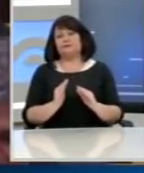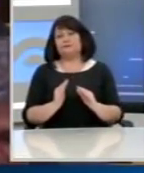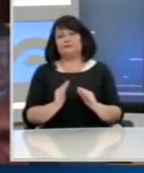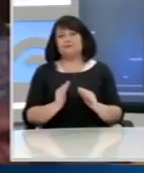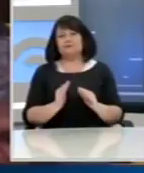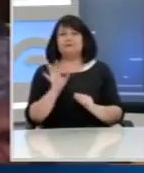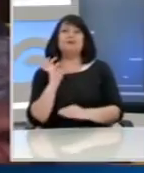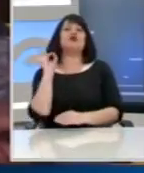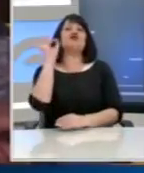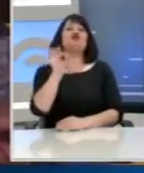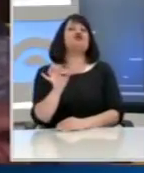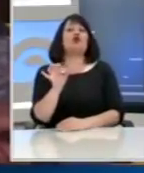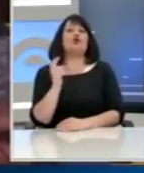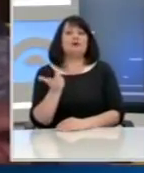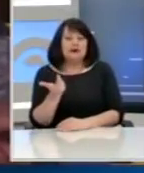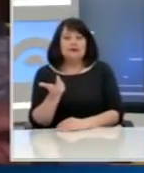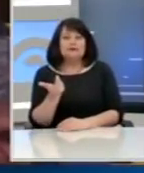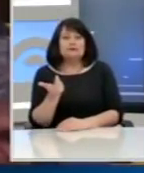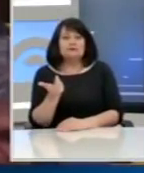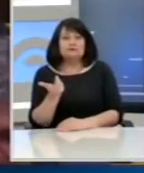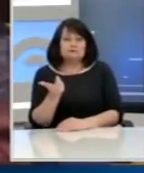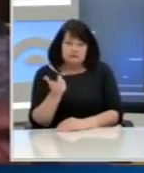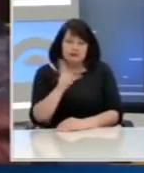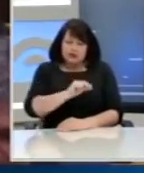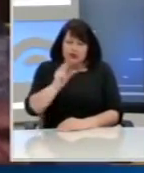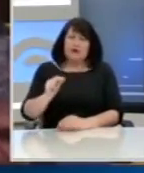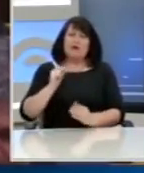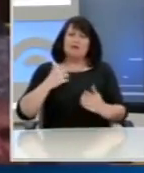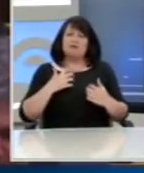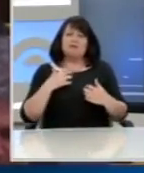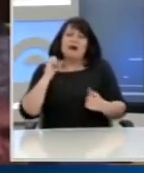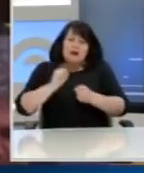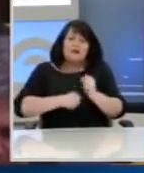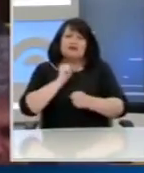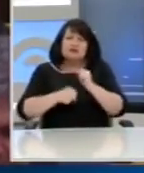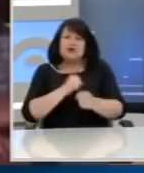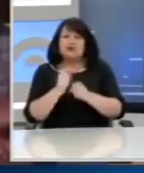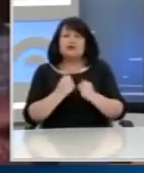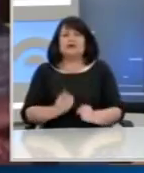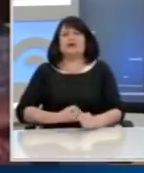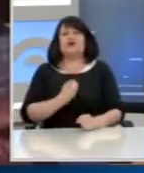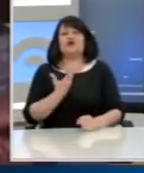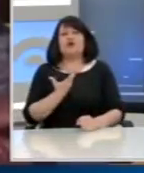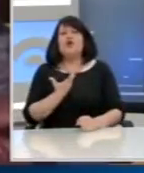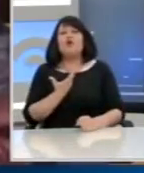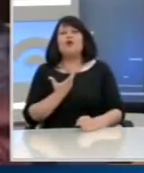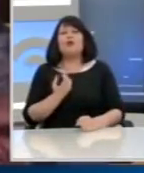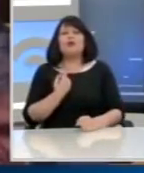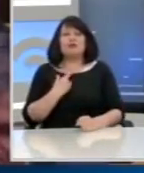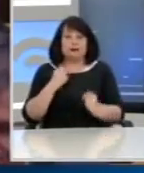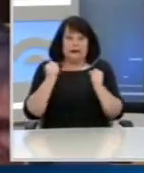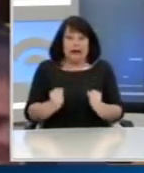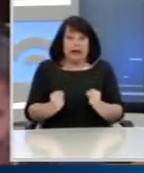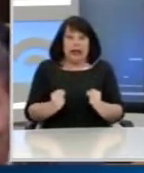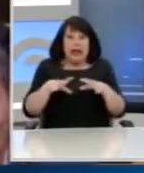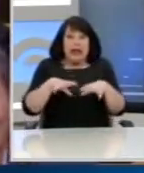έχουν ως στόχο και ως ιδεολογία, με αυτούς που αγωνίζονται ξανά γιατί αισθάνονται τεράστια την απώλεια της καρέκλας και